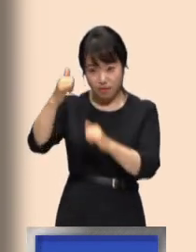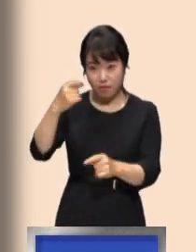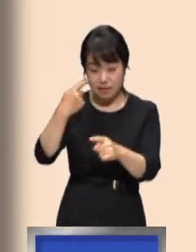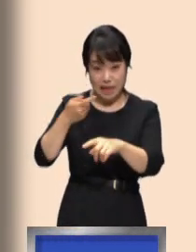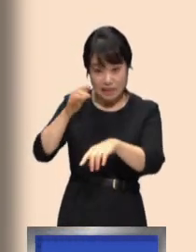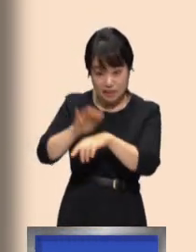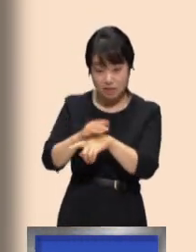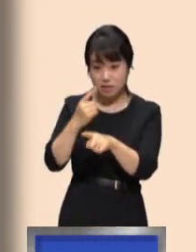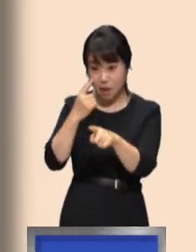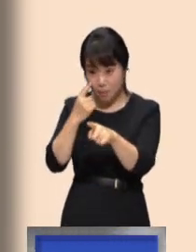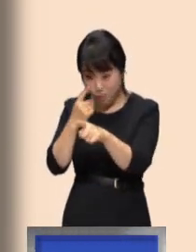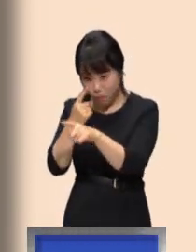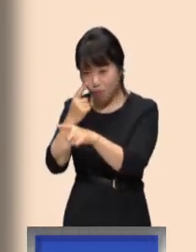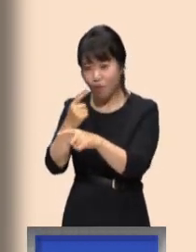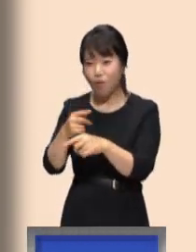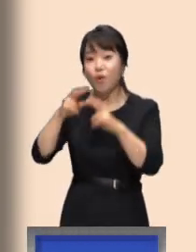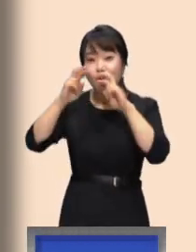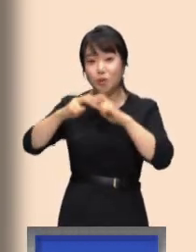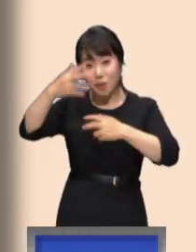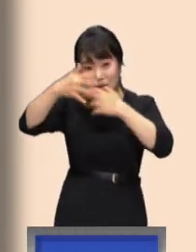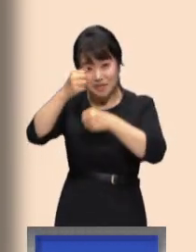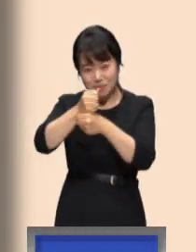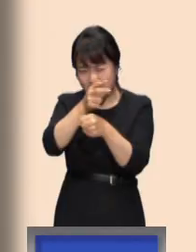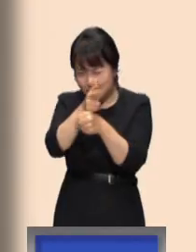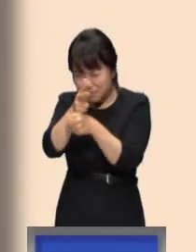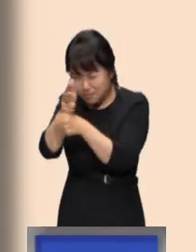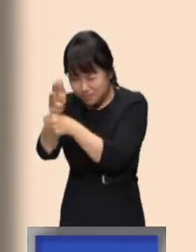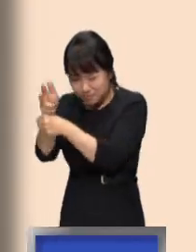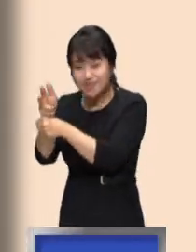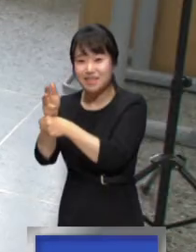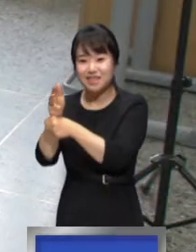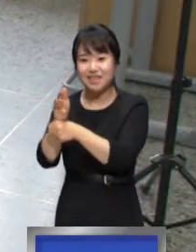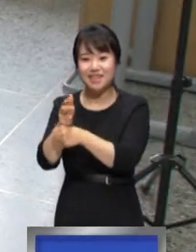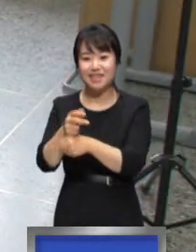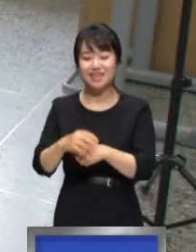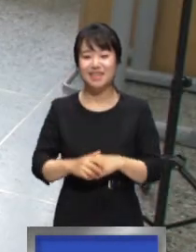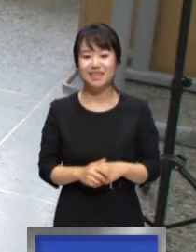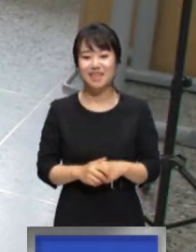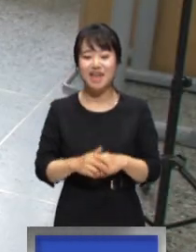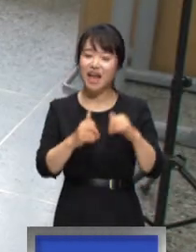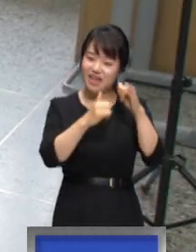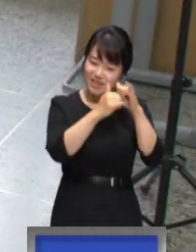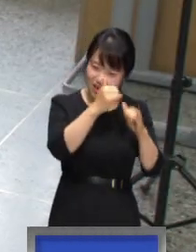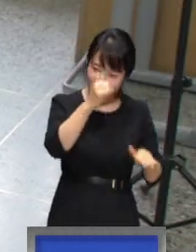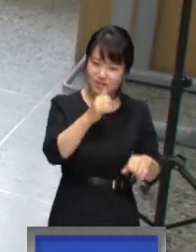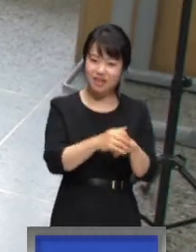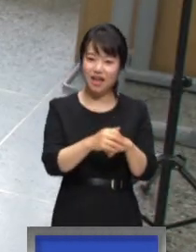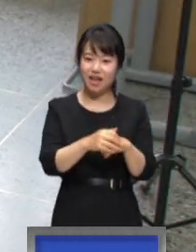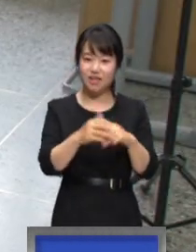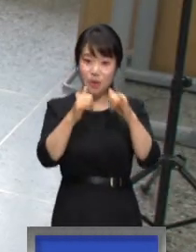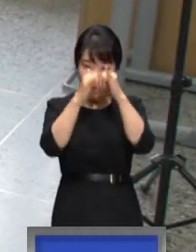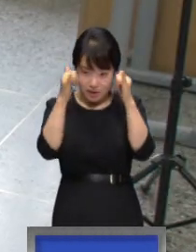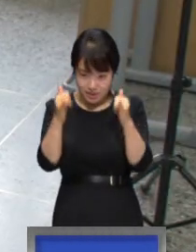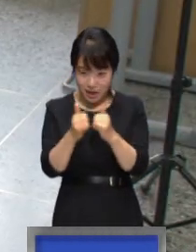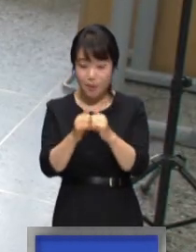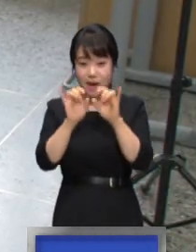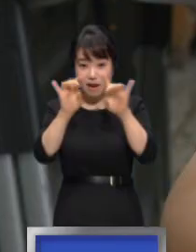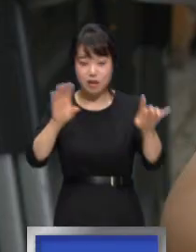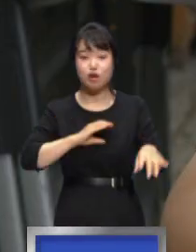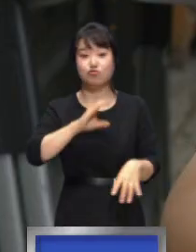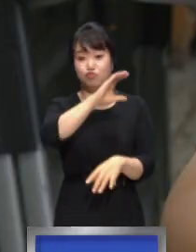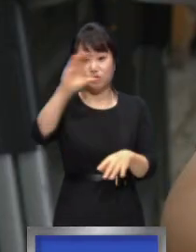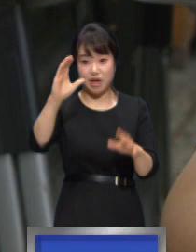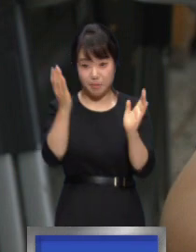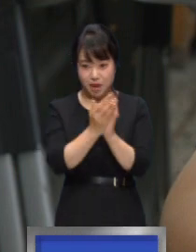학생들이 직접 뮤직비디오로 만든 음악 수행평가. 역사와 사회 과목 주제를 정해